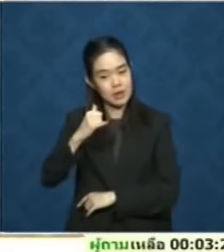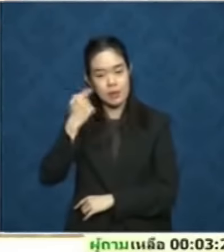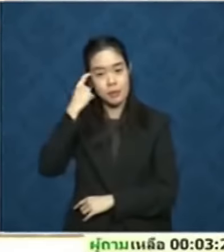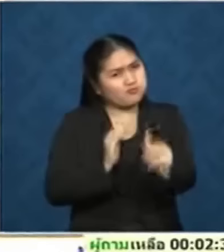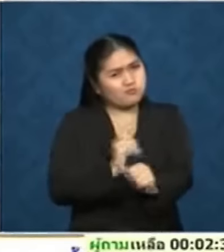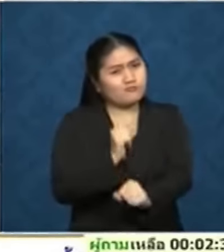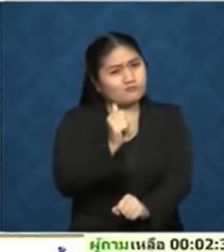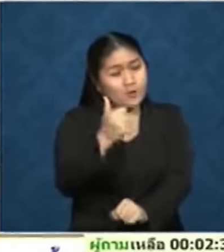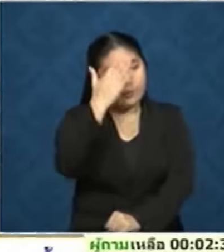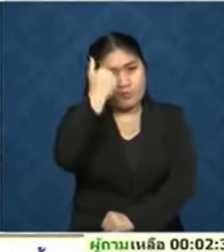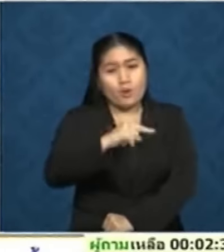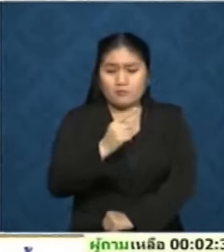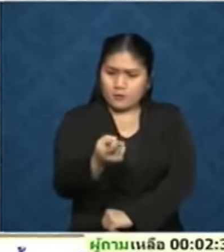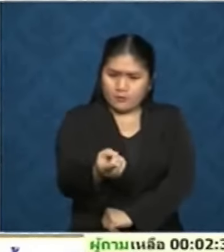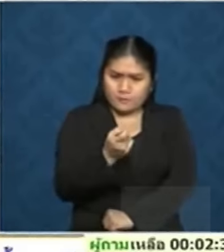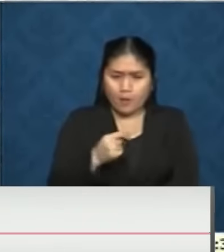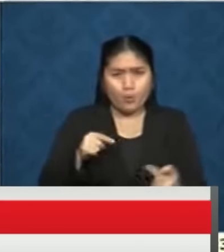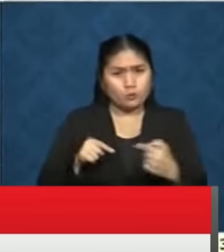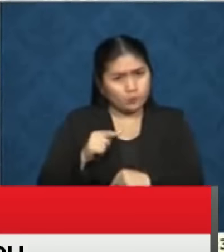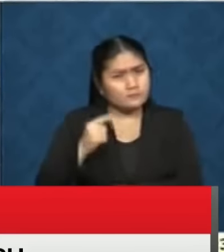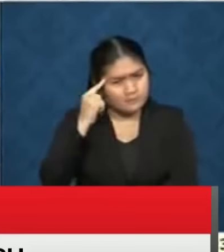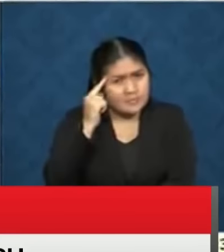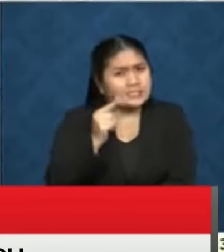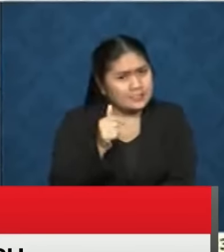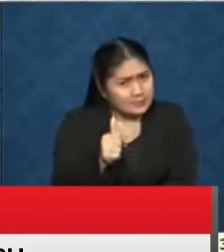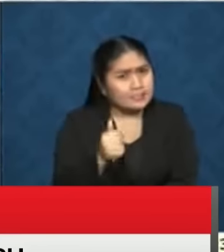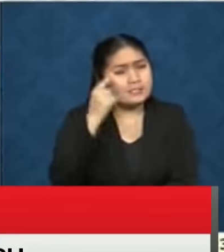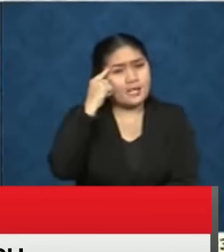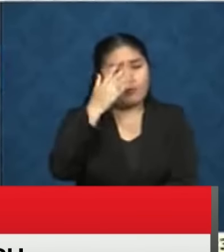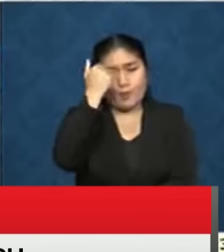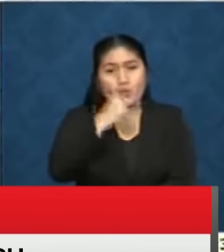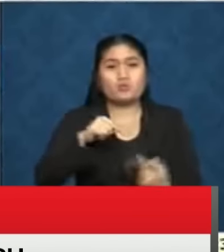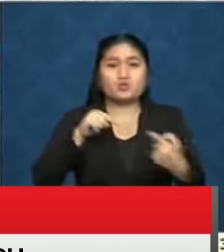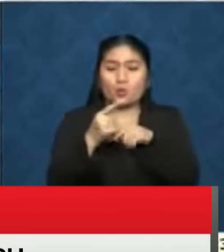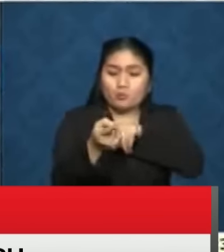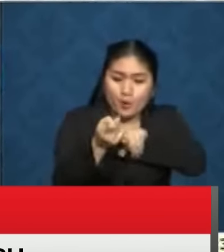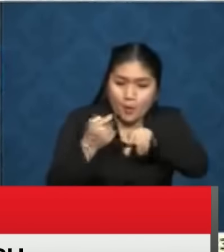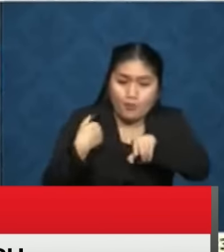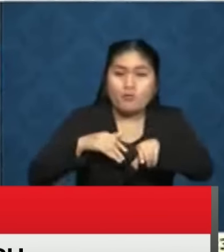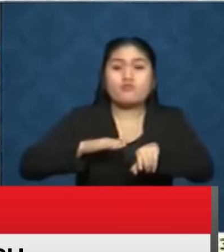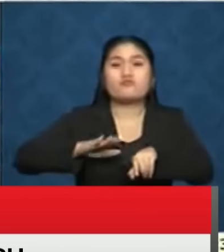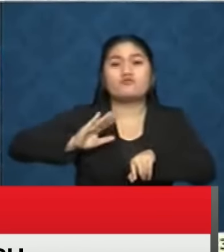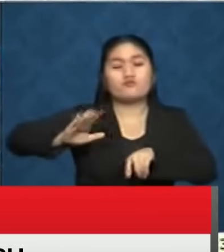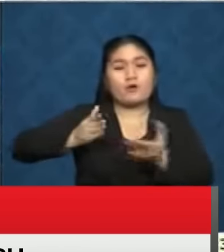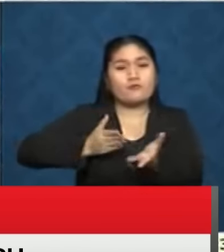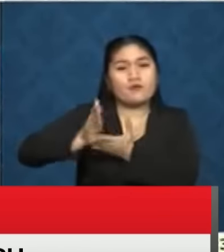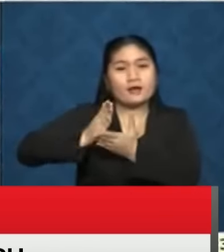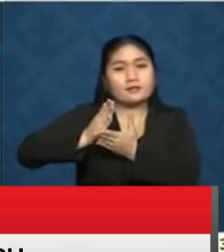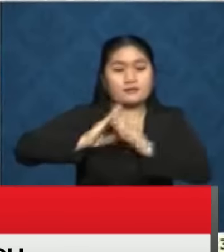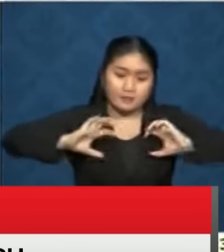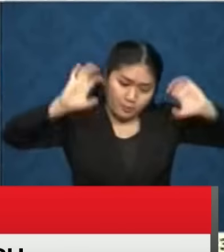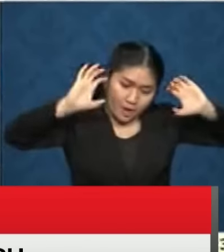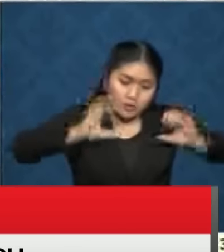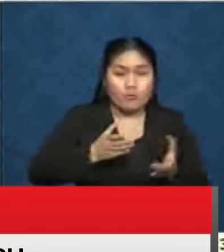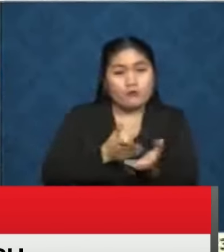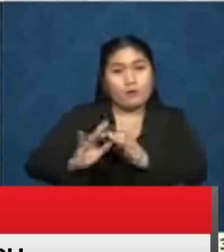ไม่เป็นคำถามที่ยอดฮิตนะคะเพราะว่ามีกระทู้ทั้งจากฝั่งของรัฐบาลและจากฝั่งของอ่าฝ่าย